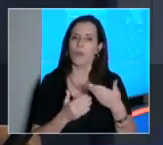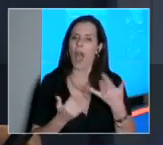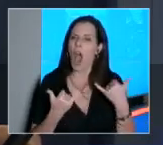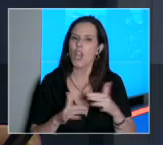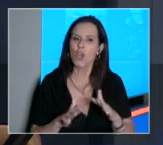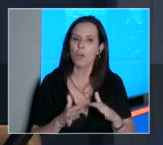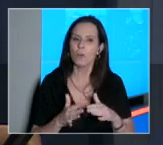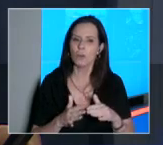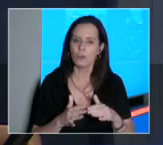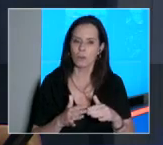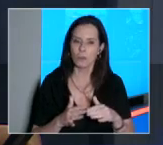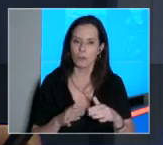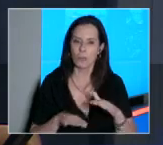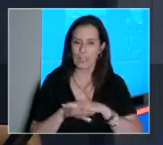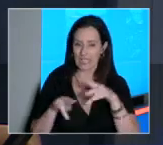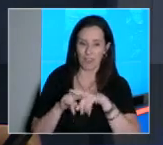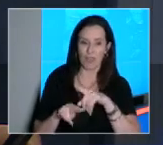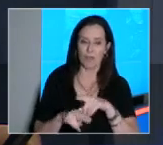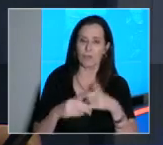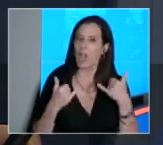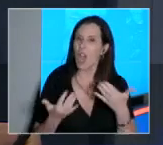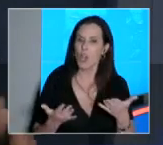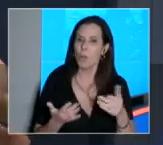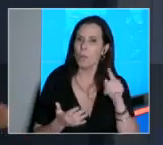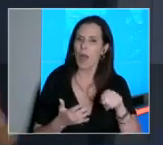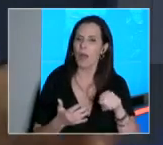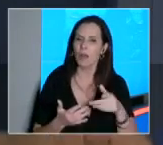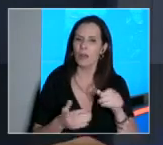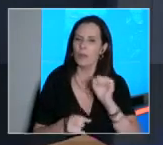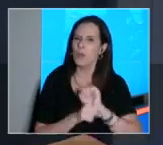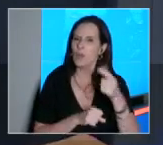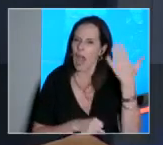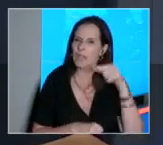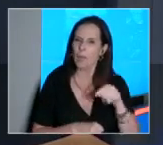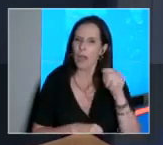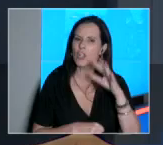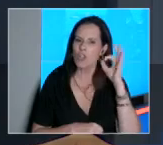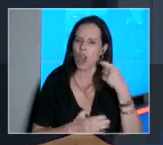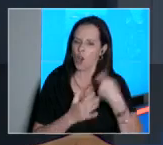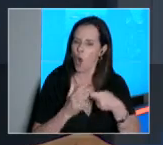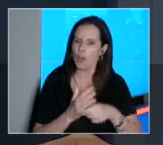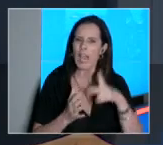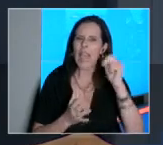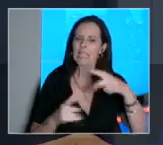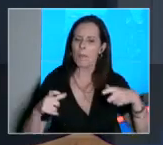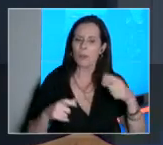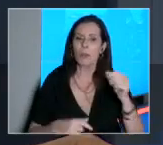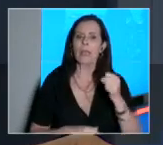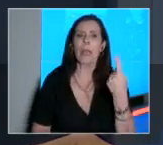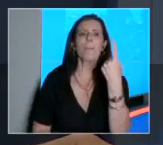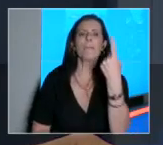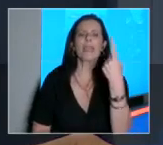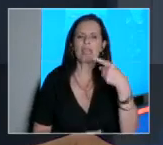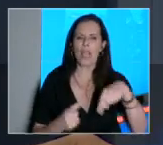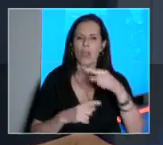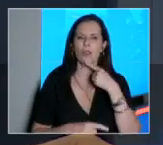היום, סליחה, פרופסור שנייה, היום באה למאפייה מתלונן אצלי, הייתה פעם באה אישה עם סל, לוקחת 20 פיתות, היום באה תייר, לוקח